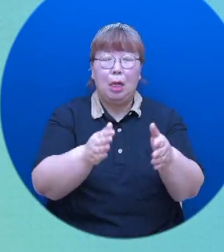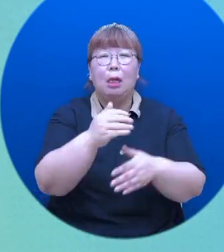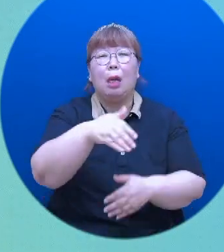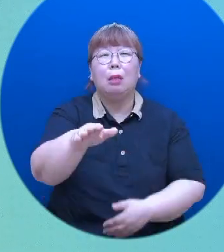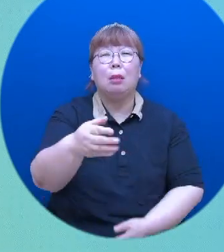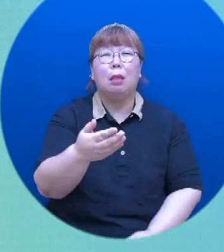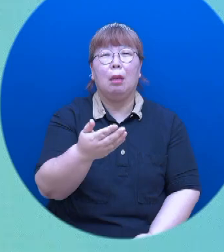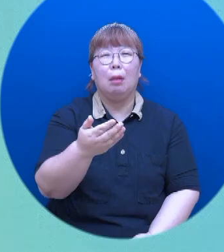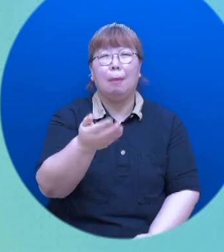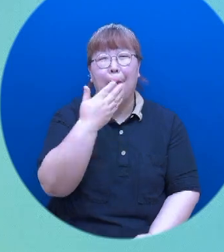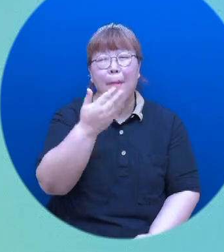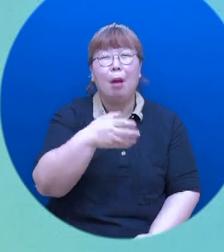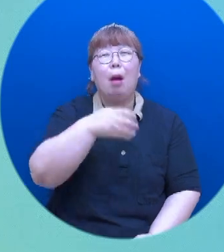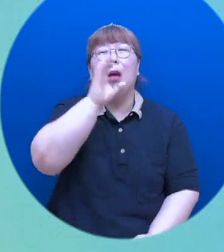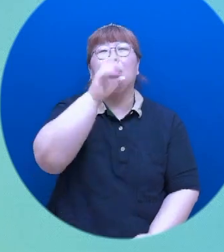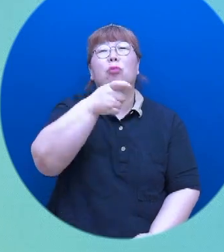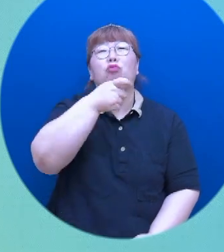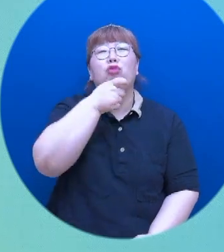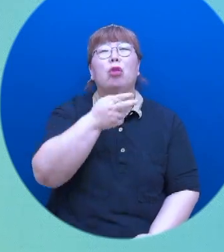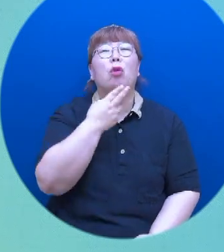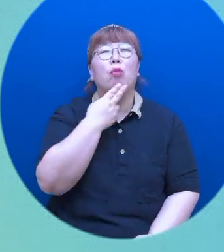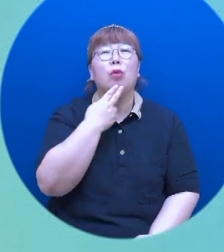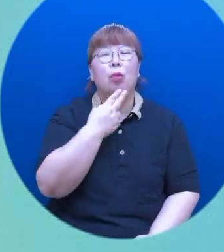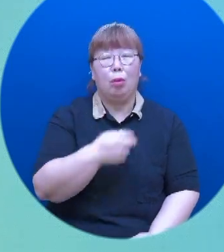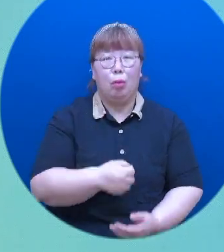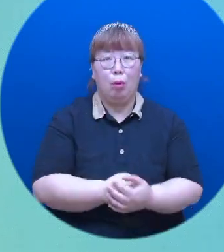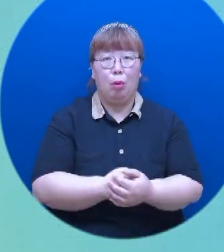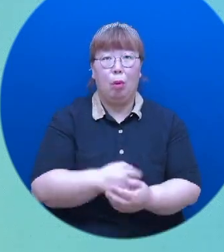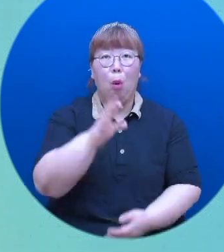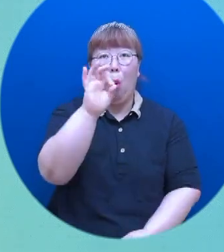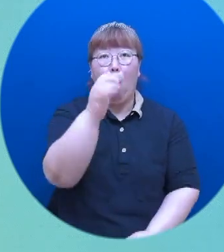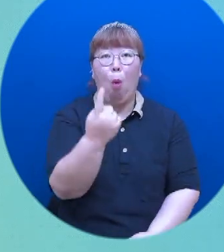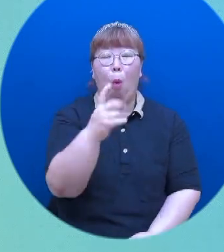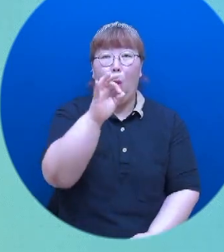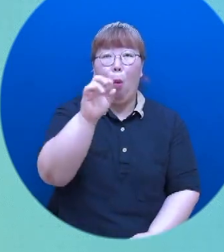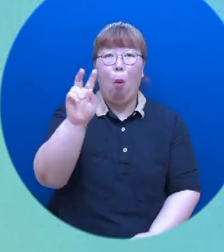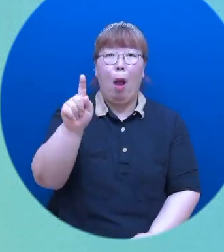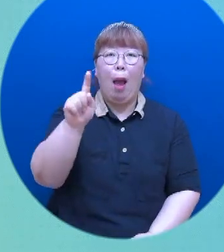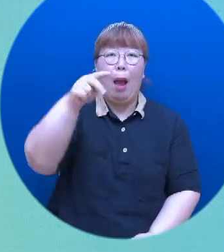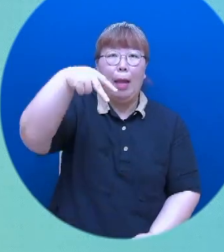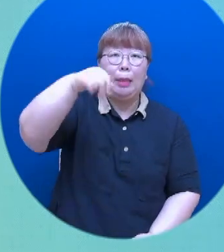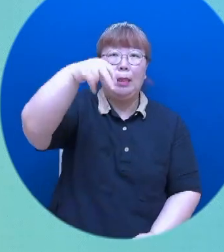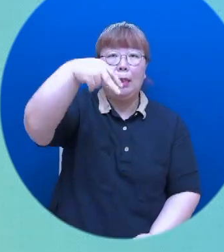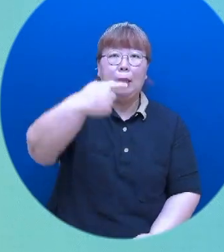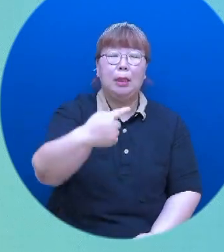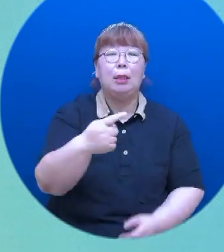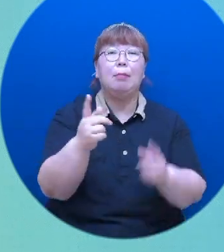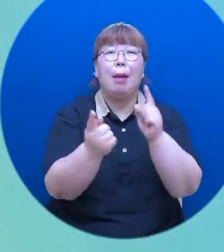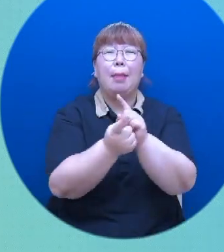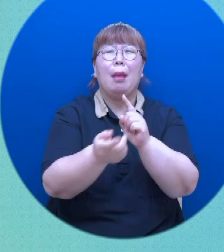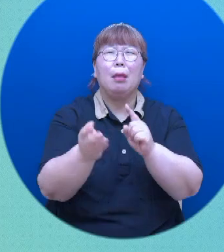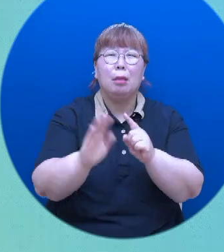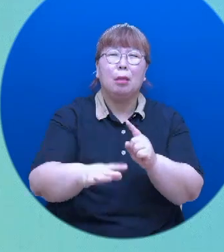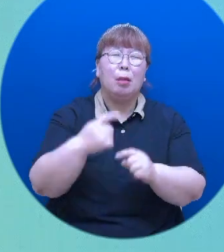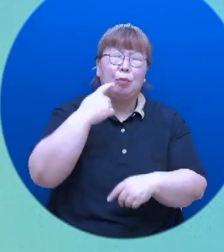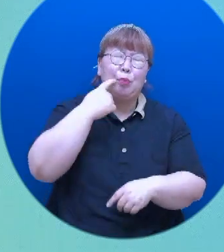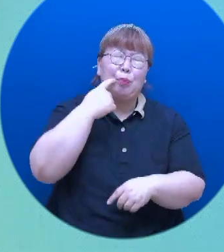없어요. 오아시스를 만났죠. 그런데 마라의 썬물이에요. 먹으면